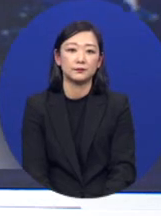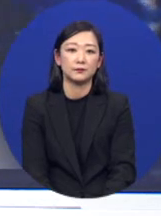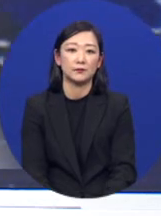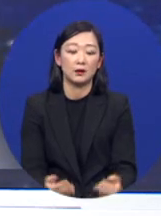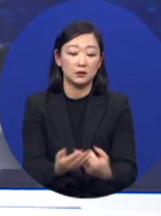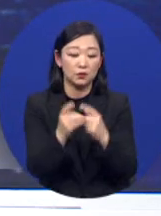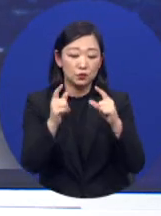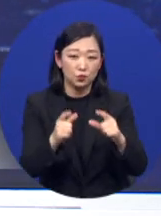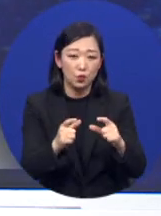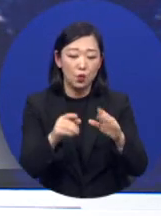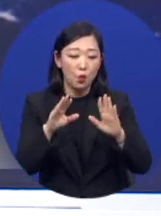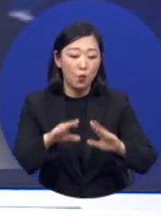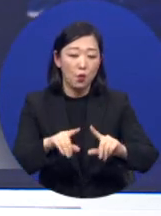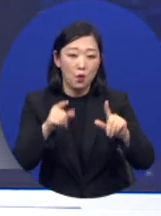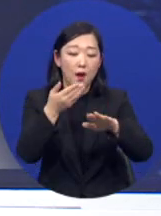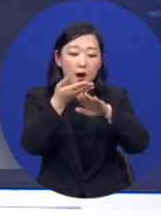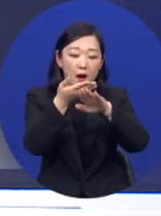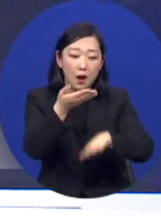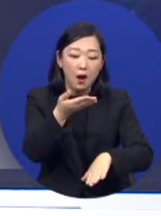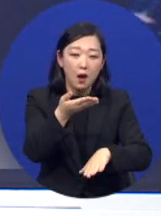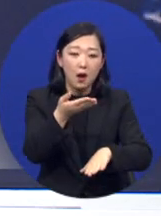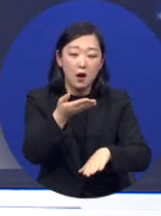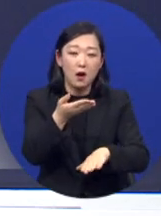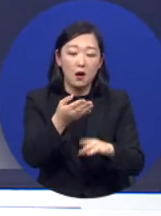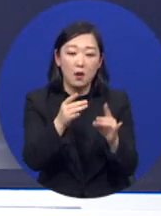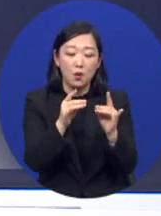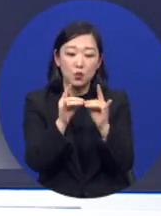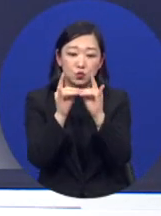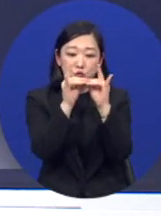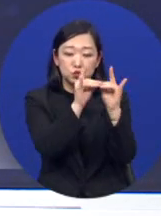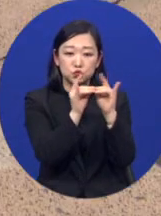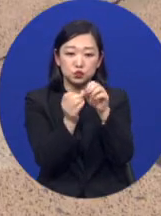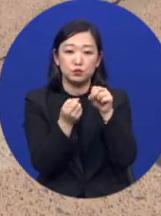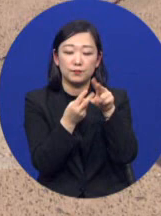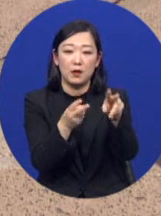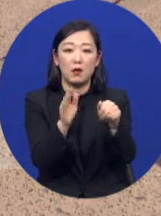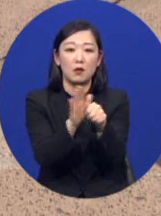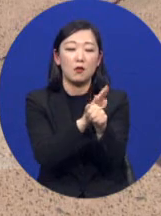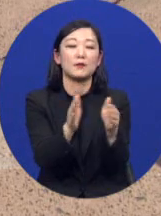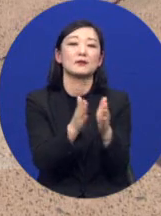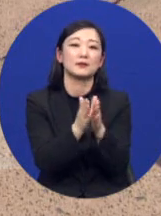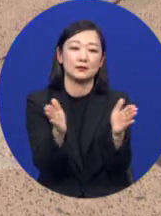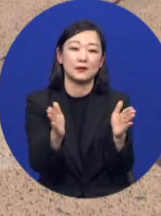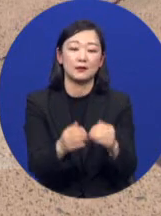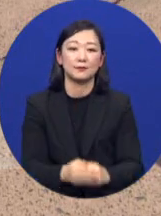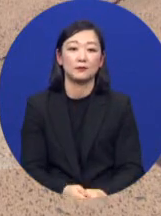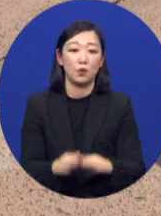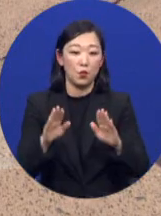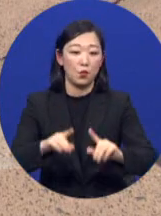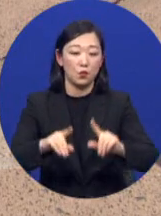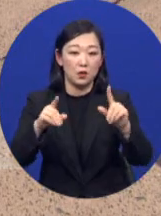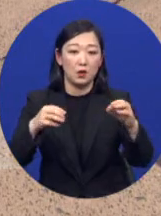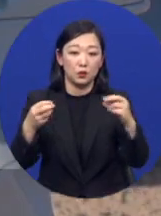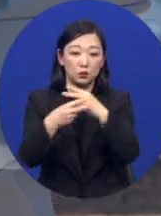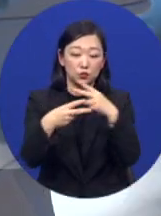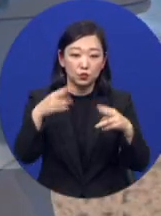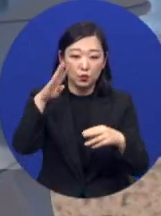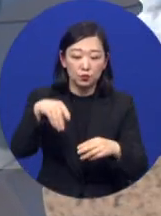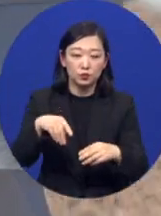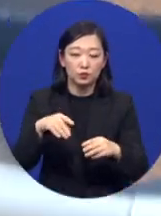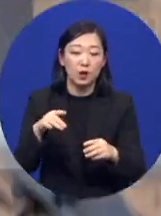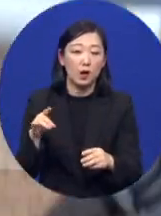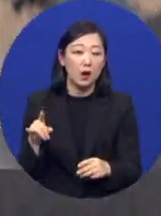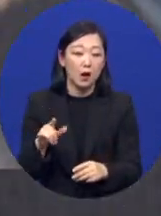제주에서 올해 하반기에 국내 첫 유상 드론 배송 서비스가 시작됩니다 제주도는 올해 국토교통부와